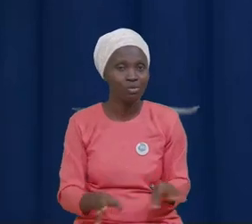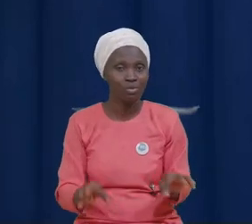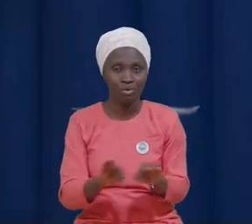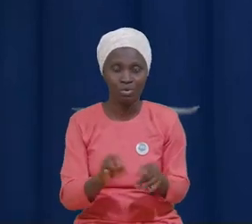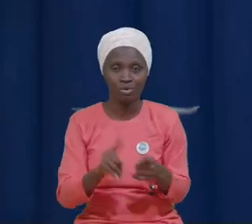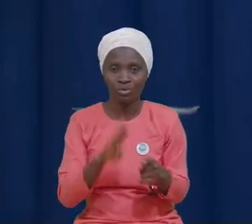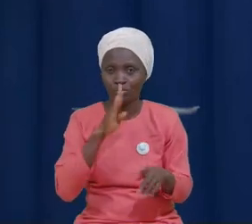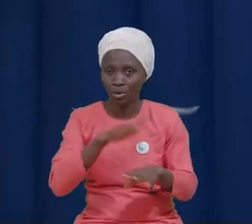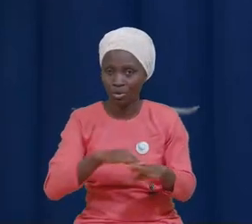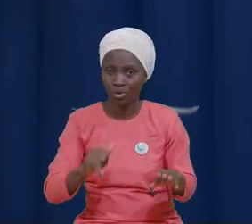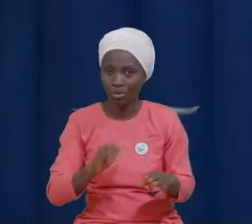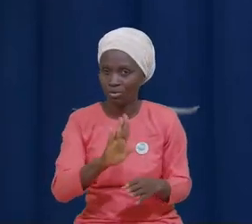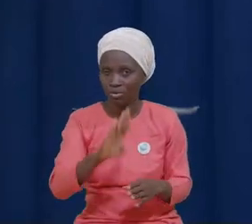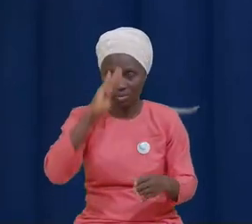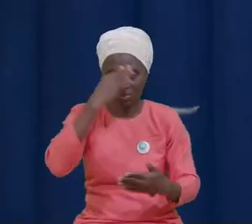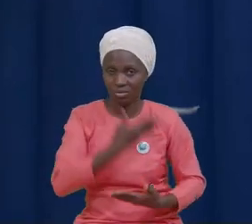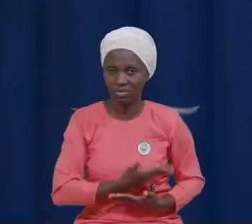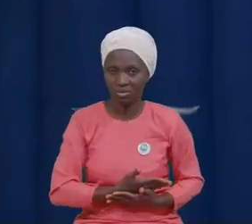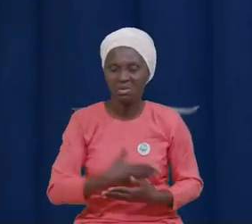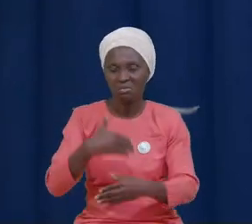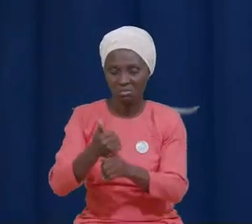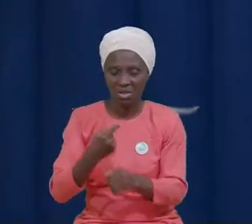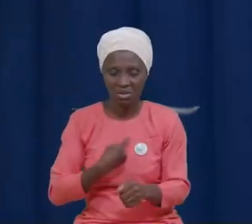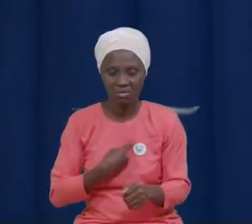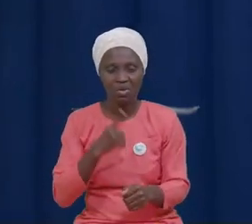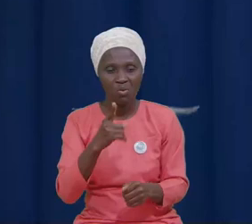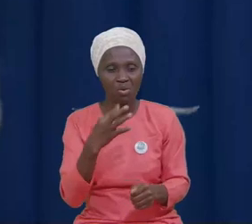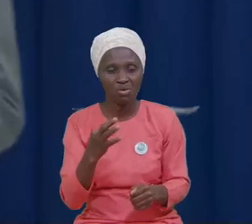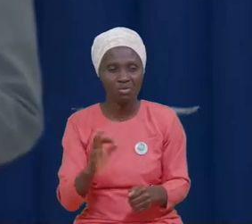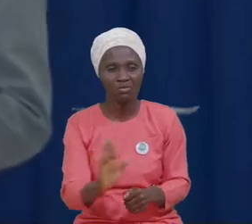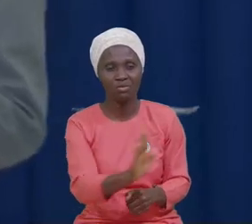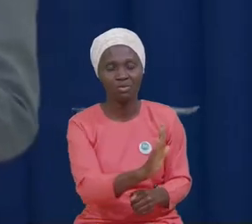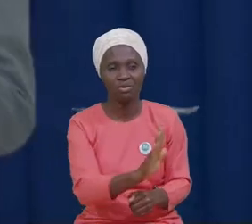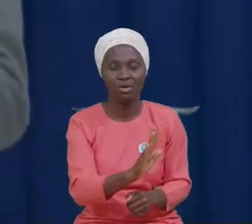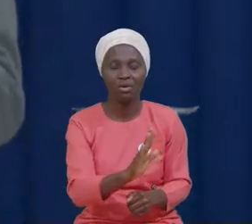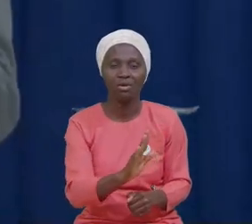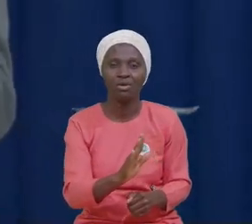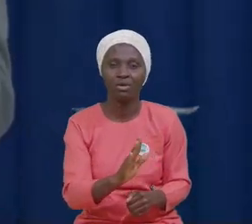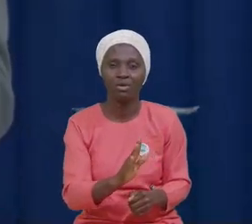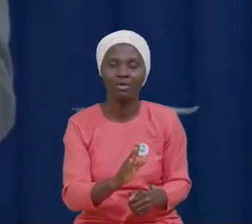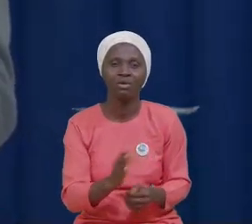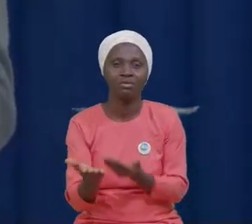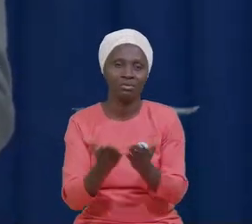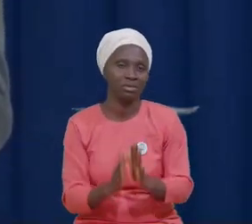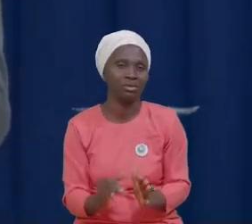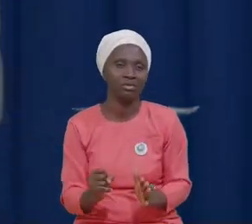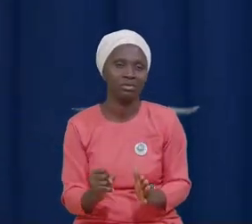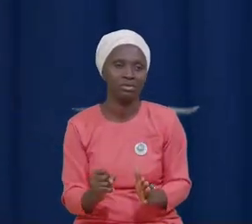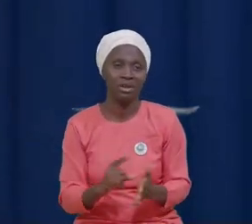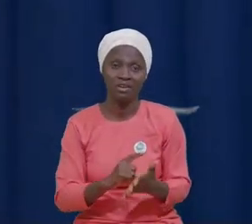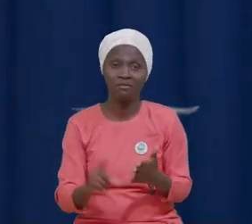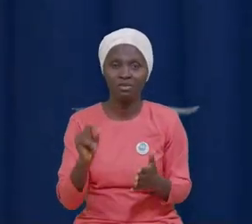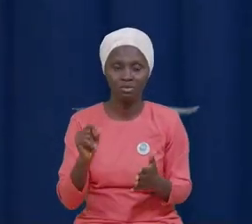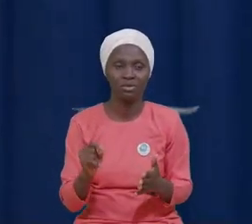Traite-moi comme l'un de tes mercenaires. Verset 20. Verset 20. Et il